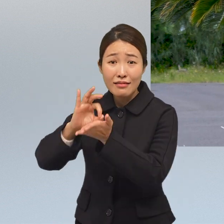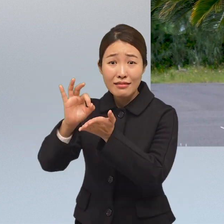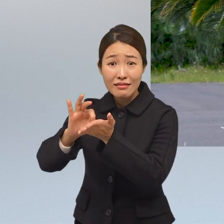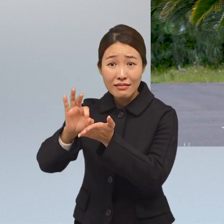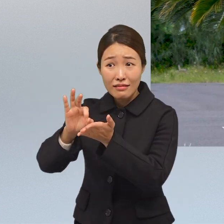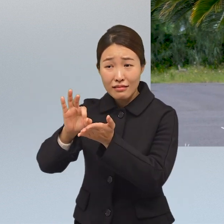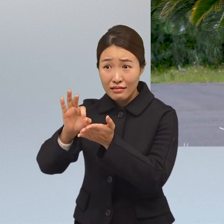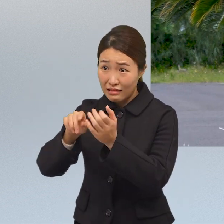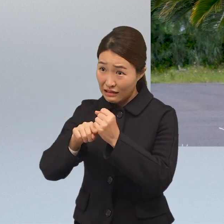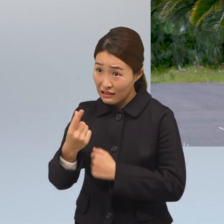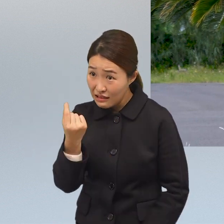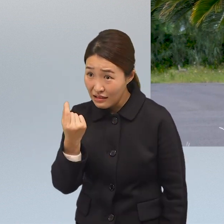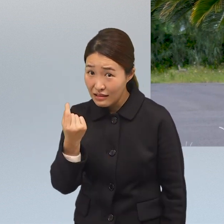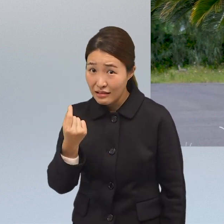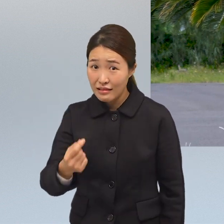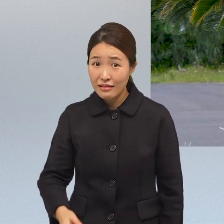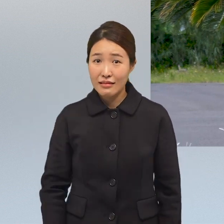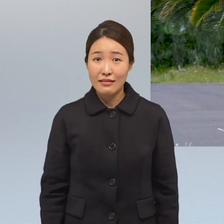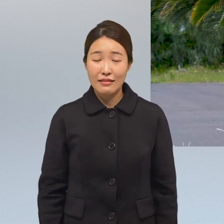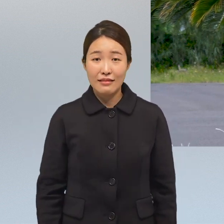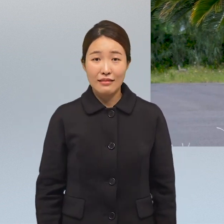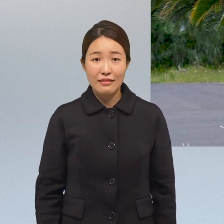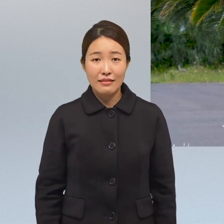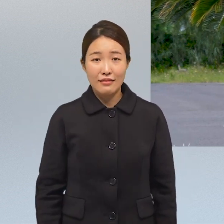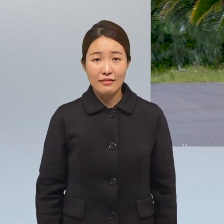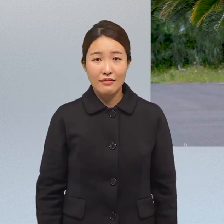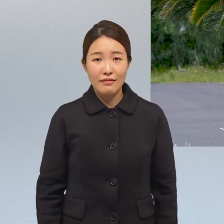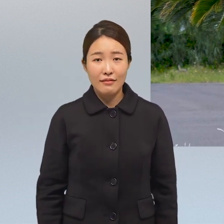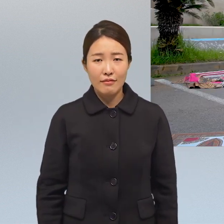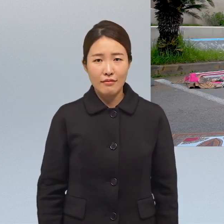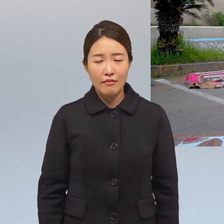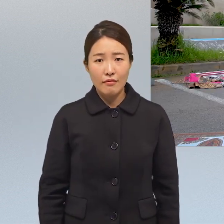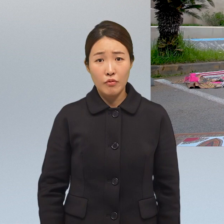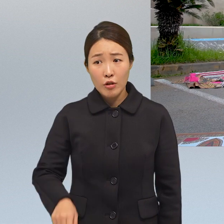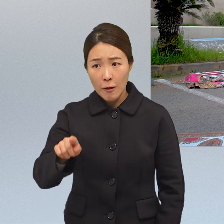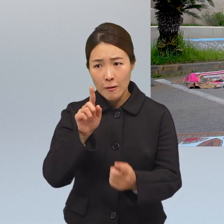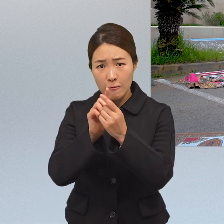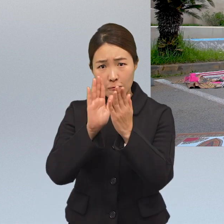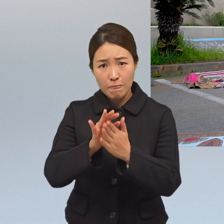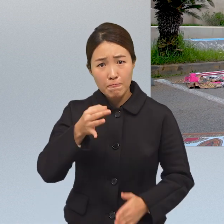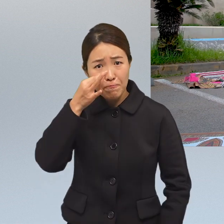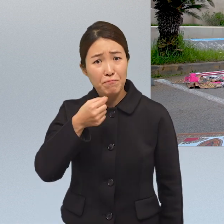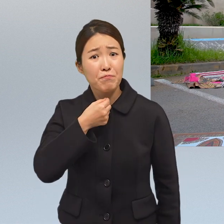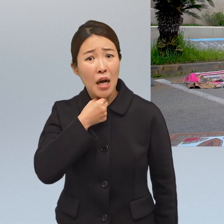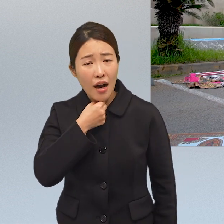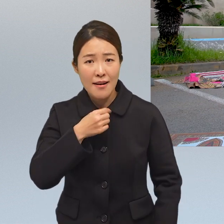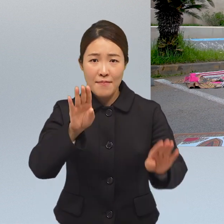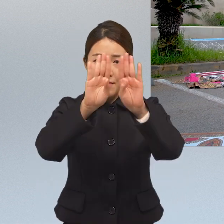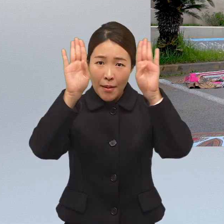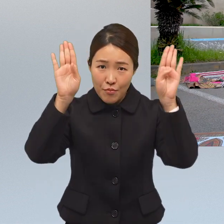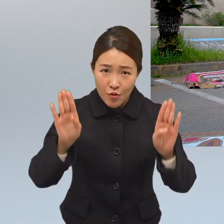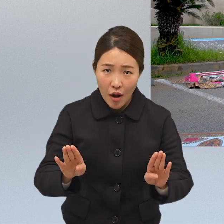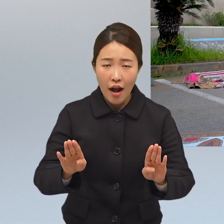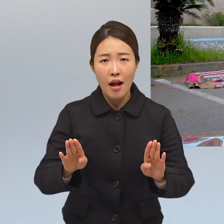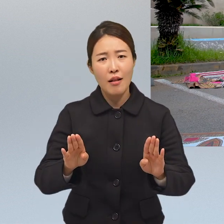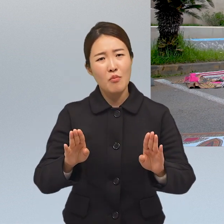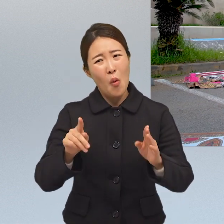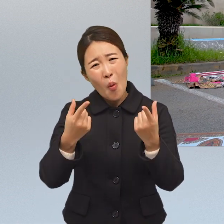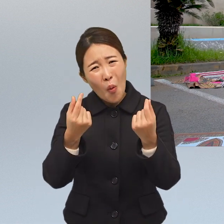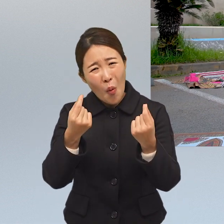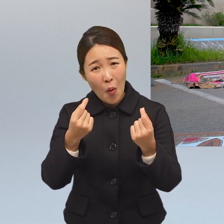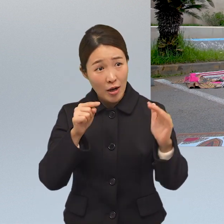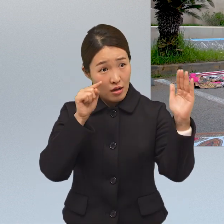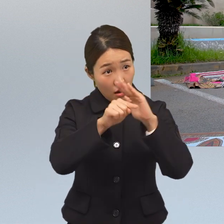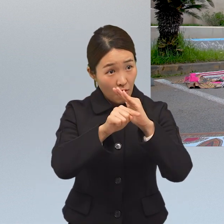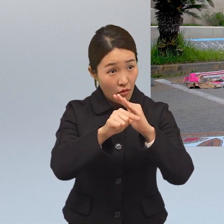예전에 활용했던 것들을 이제 말씀하시는 것 같아요. 이런 거를 보려면 뭐 어디 다른 곳을